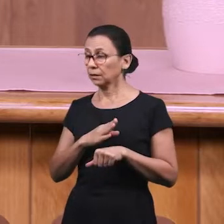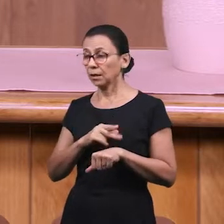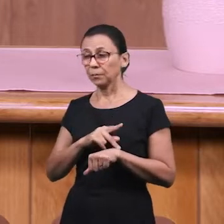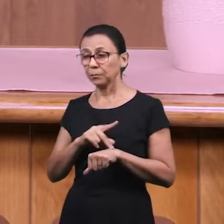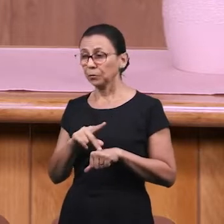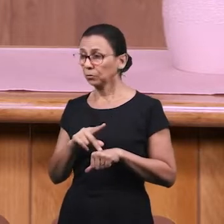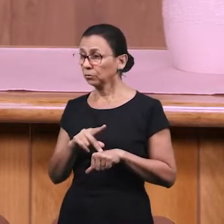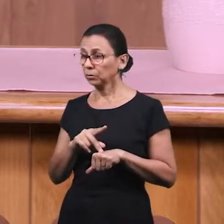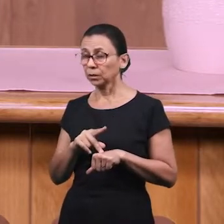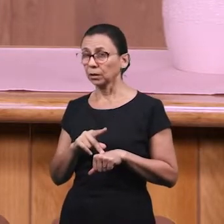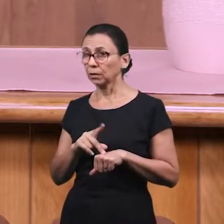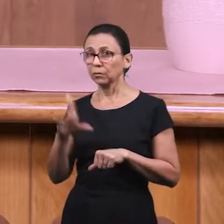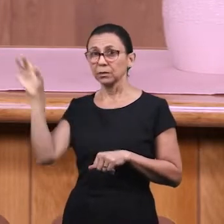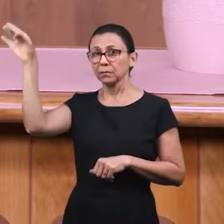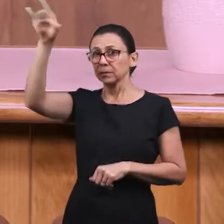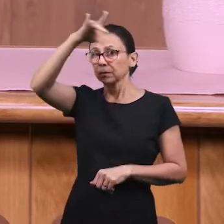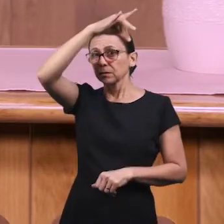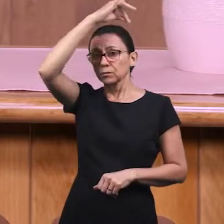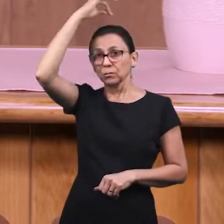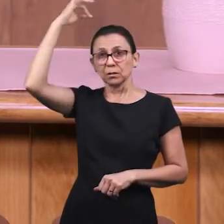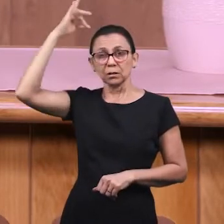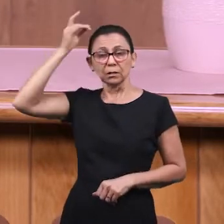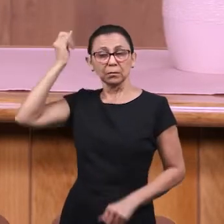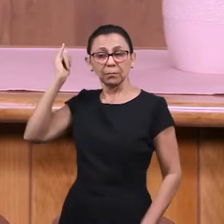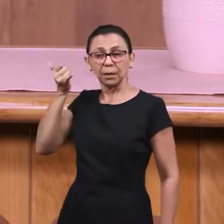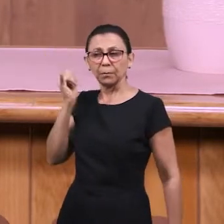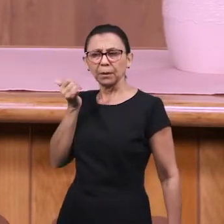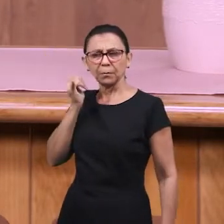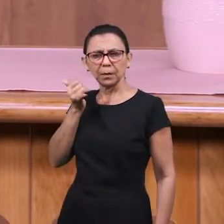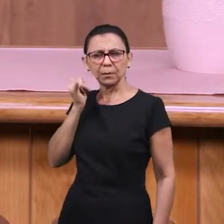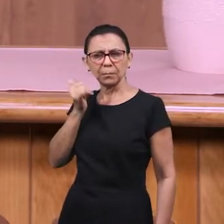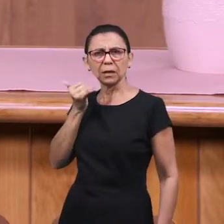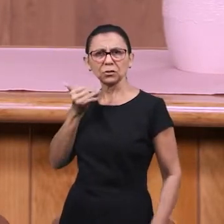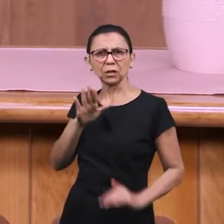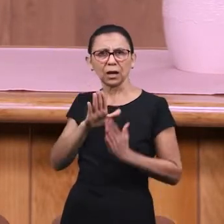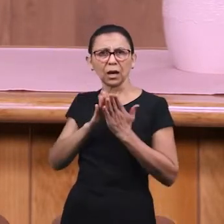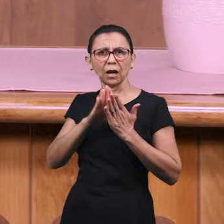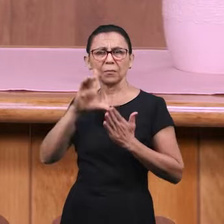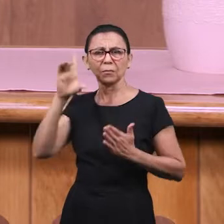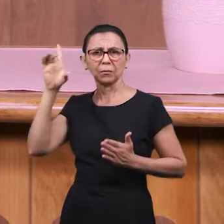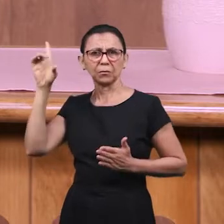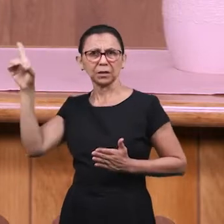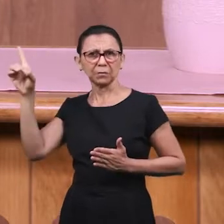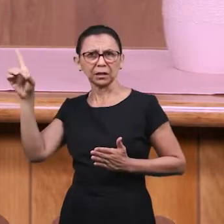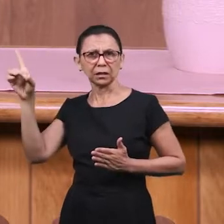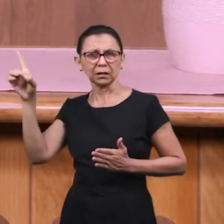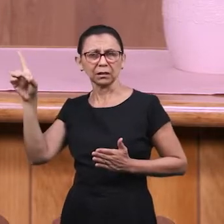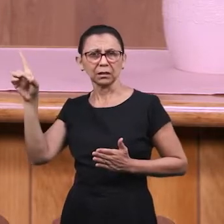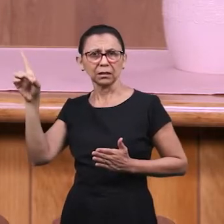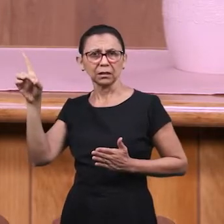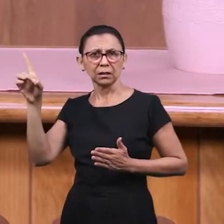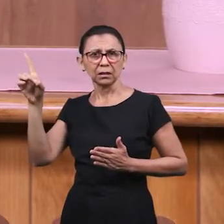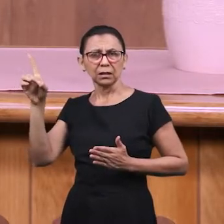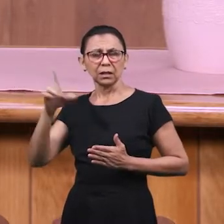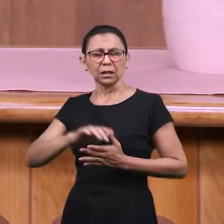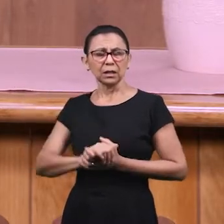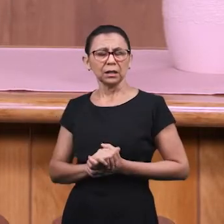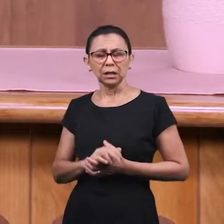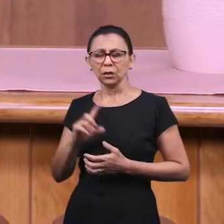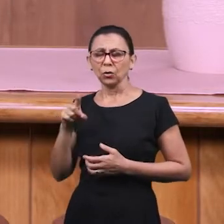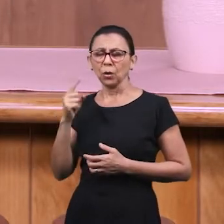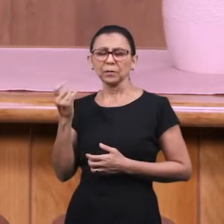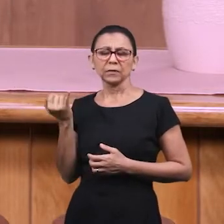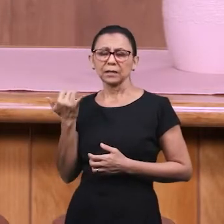продиктовал Слово, оно богодухновенное, оно уже открытое. Если говорить что-то за буквой, такого